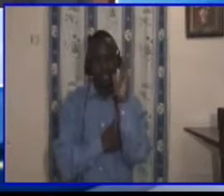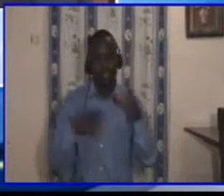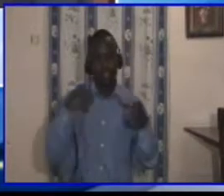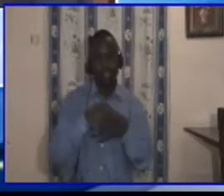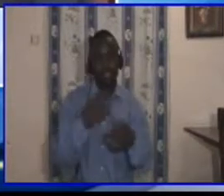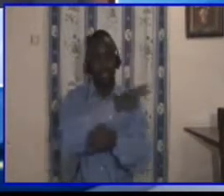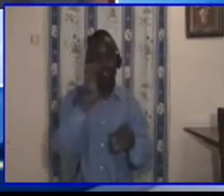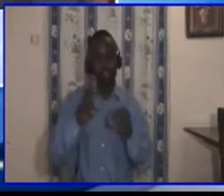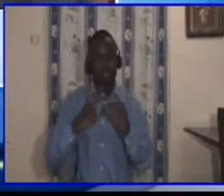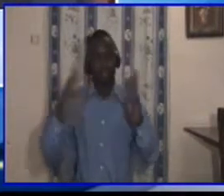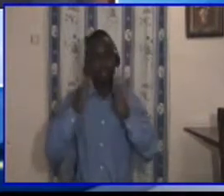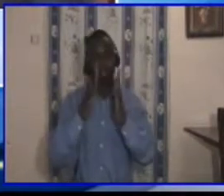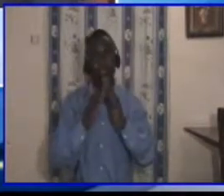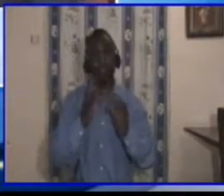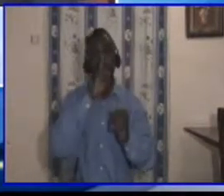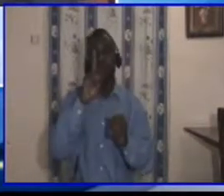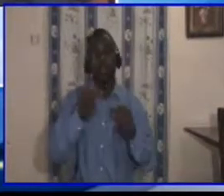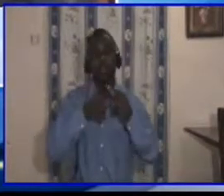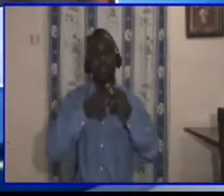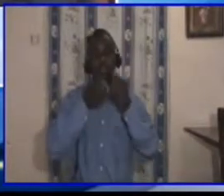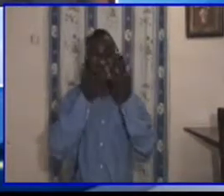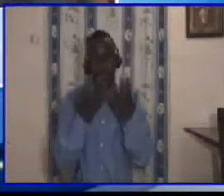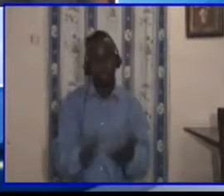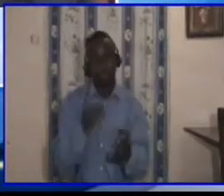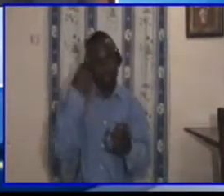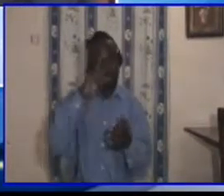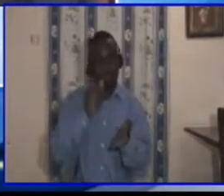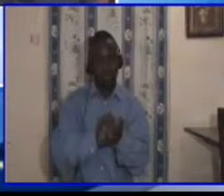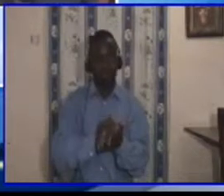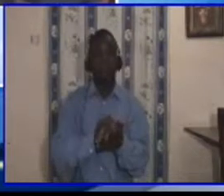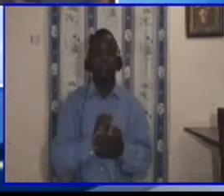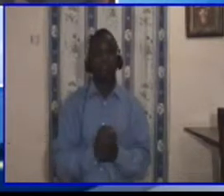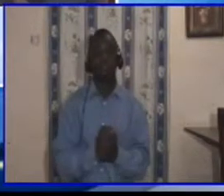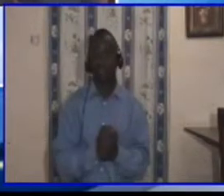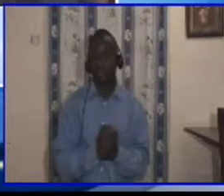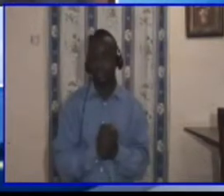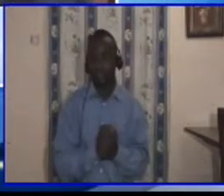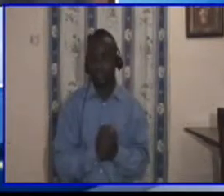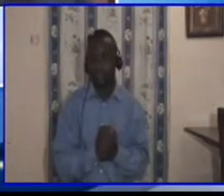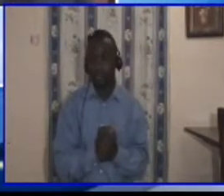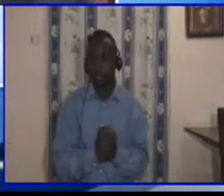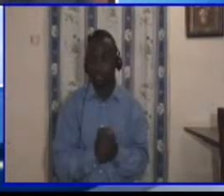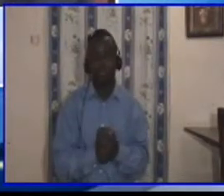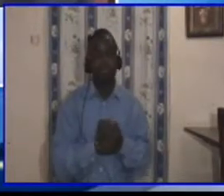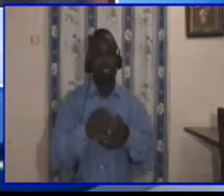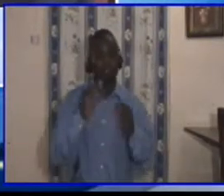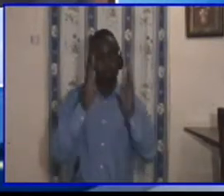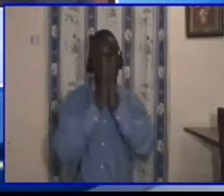e i servitori di dio nella vostra città e nel vostro paese sono